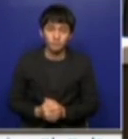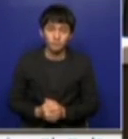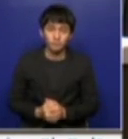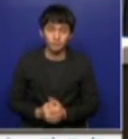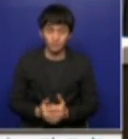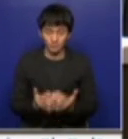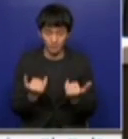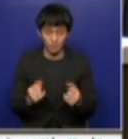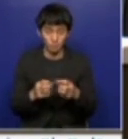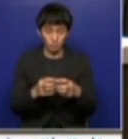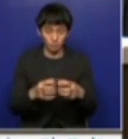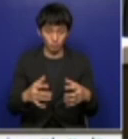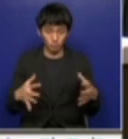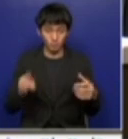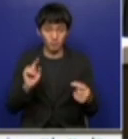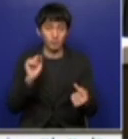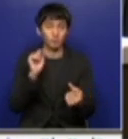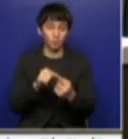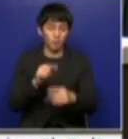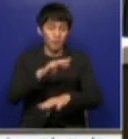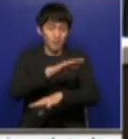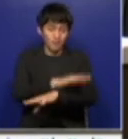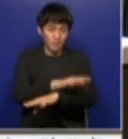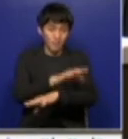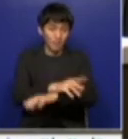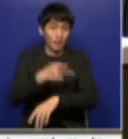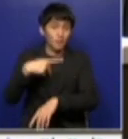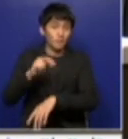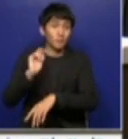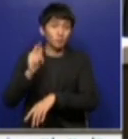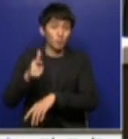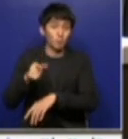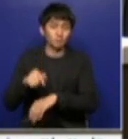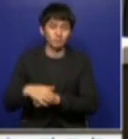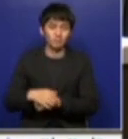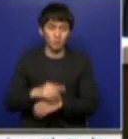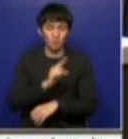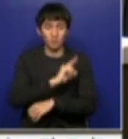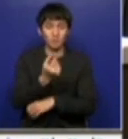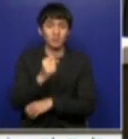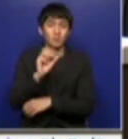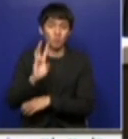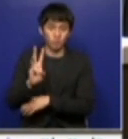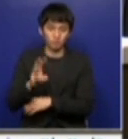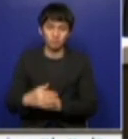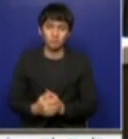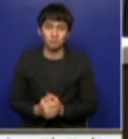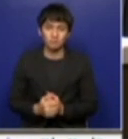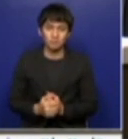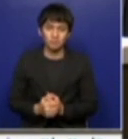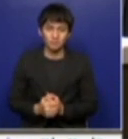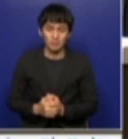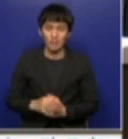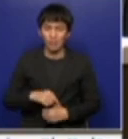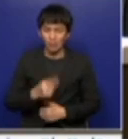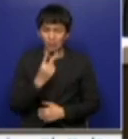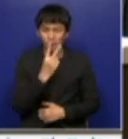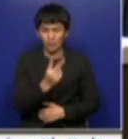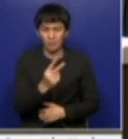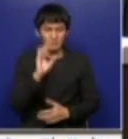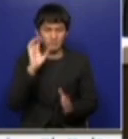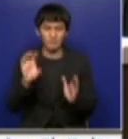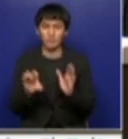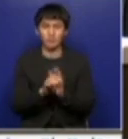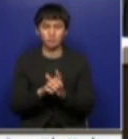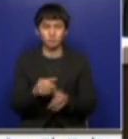ก็สลายที่แยกปทุมวันเมื่อวันที่ 16ครับแต่จริงๆผมอยากไม่อยากทำอะไรทั้งนั้นครับแต่เห็นภาพการสลายชุมนุมวันที่